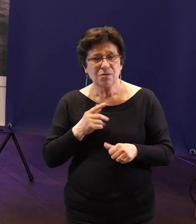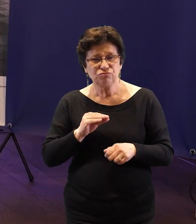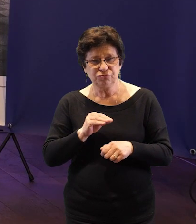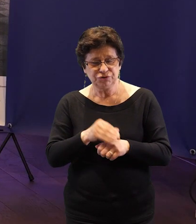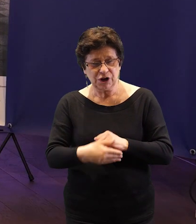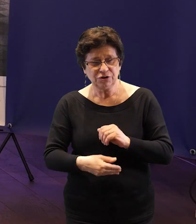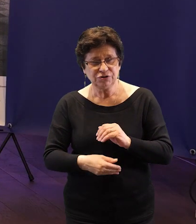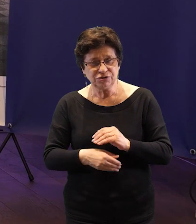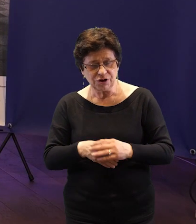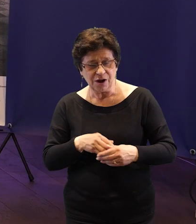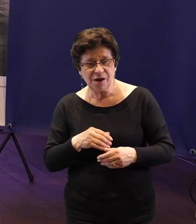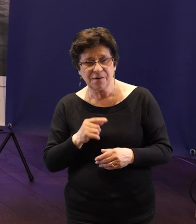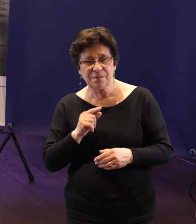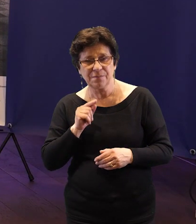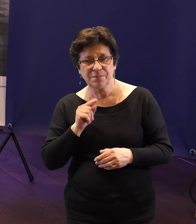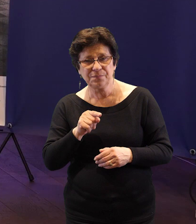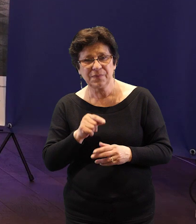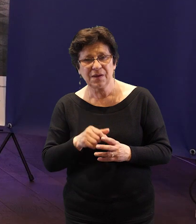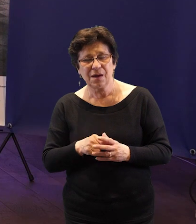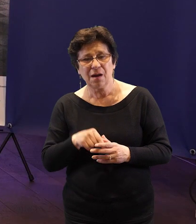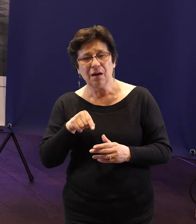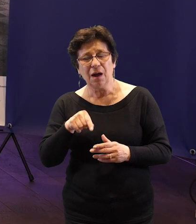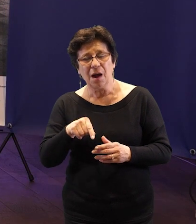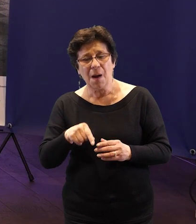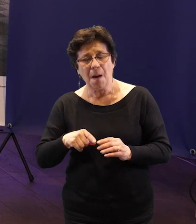w których ten depozyt miał być ukryty,